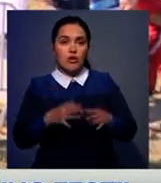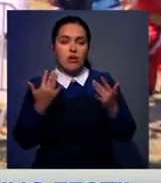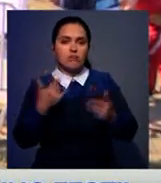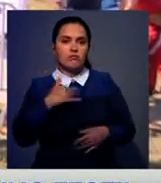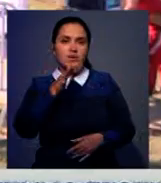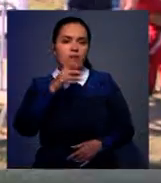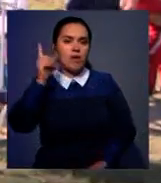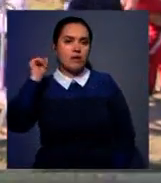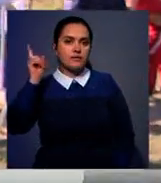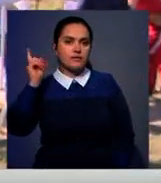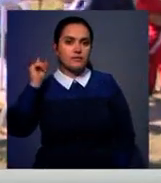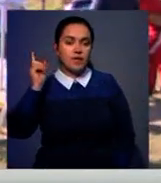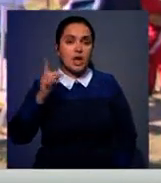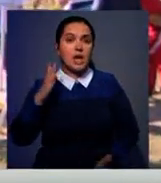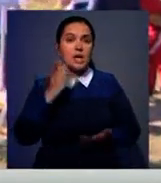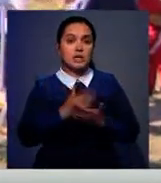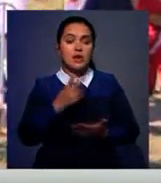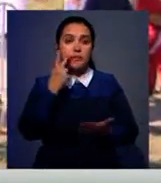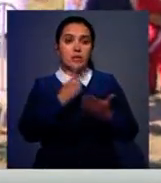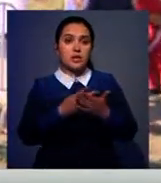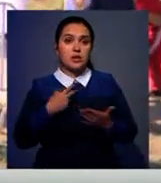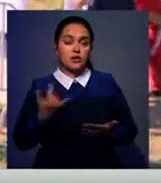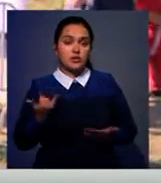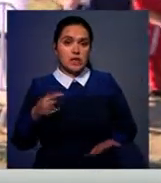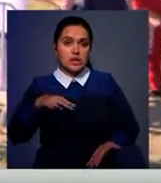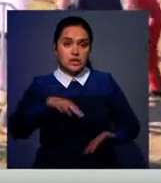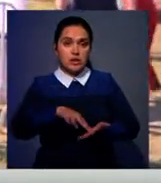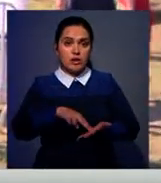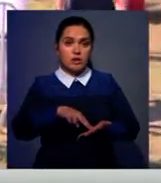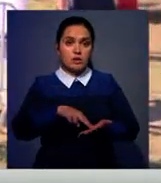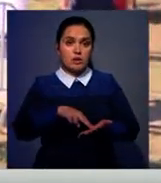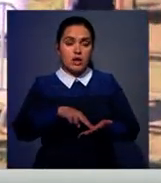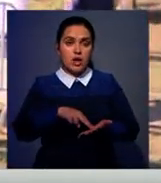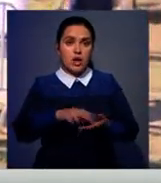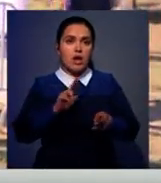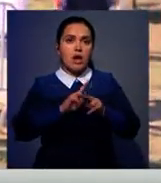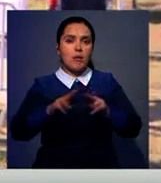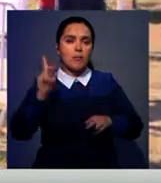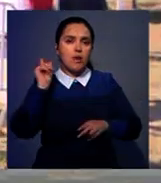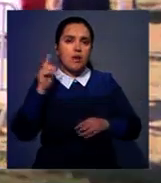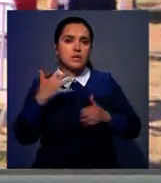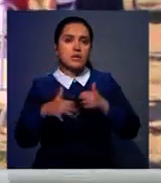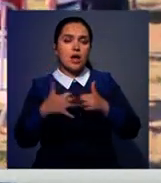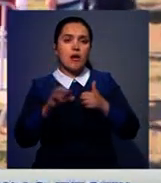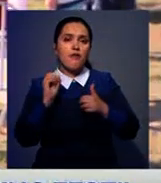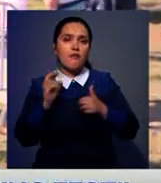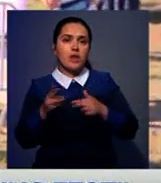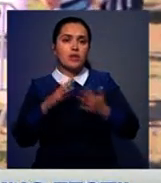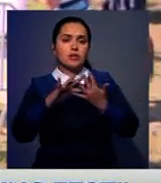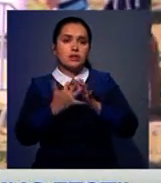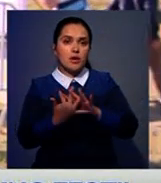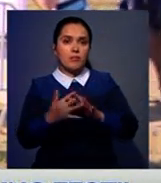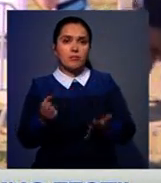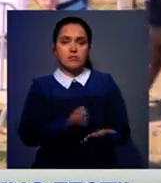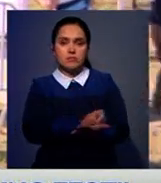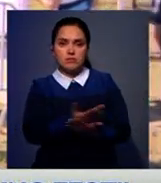времена наших предков. Вот посмотрите, я нахожусь в настоящем средневековом ауле, да, в нем большой казахский той, а мы